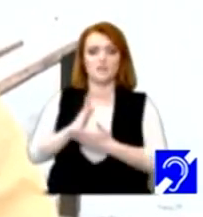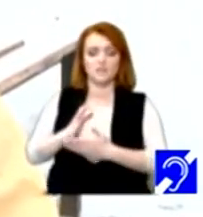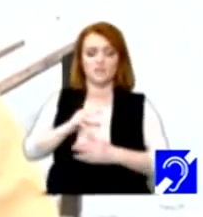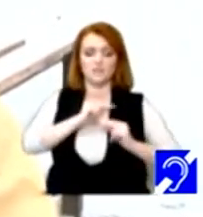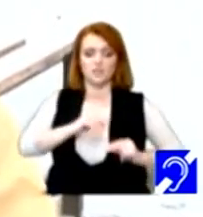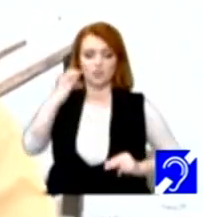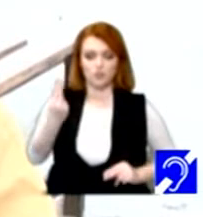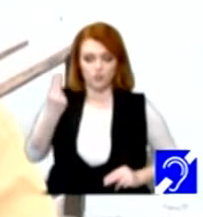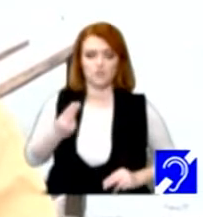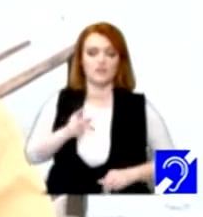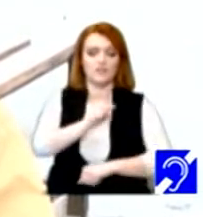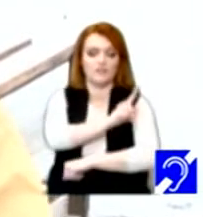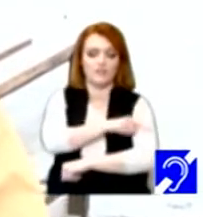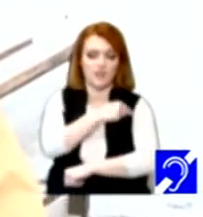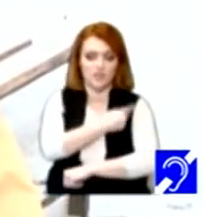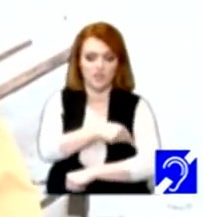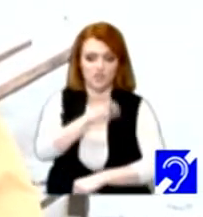Soțrobotnici, medici,